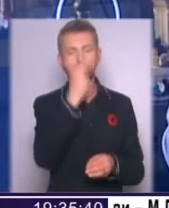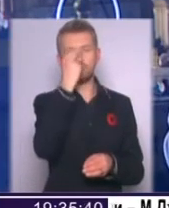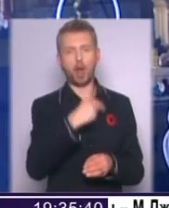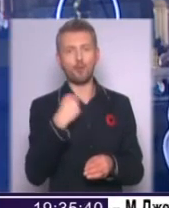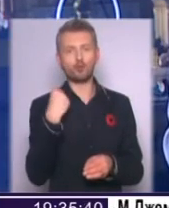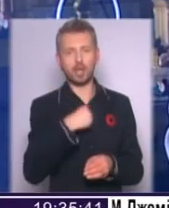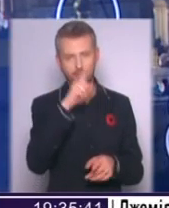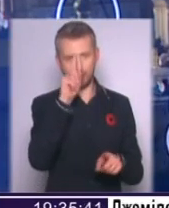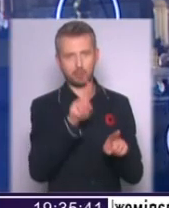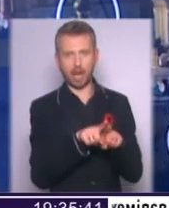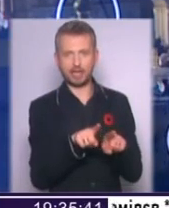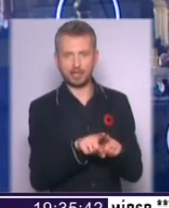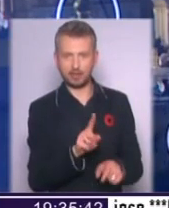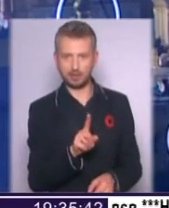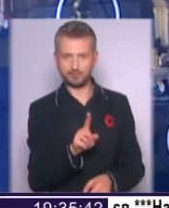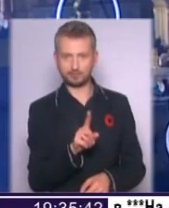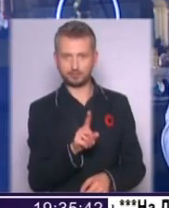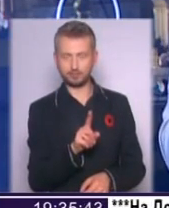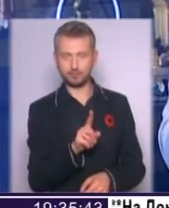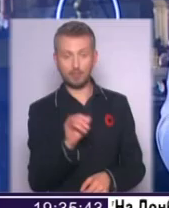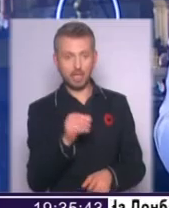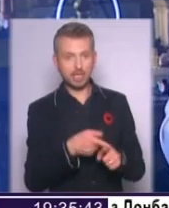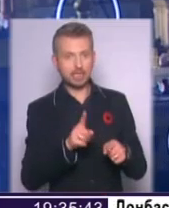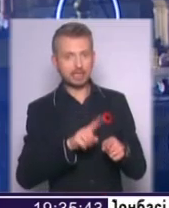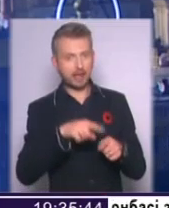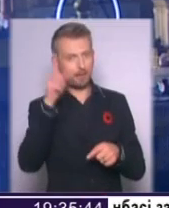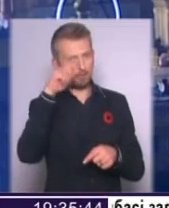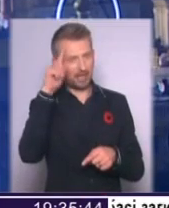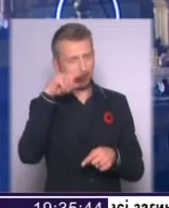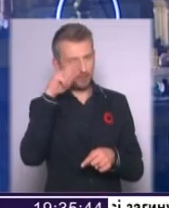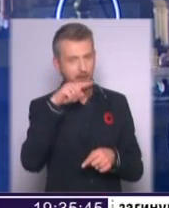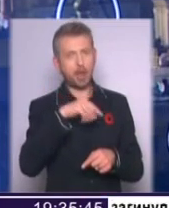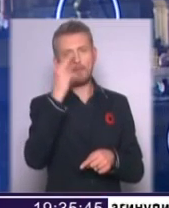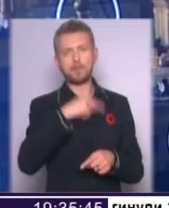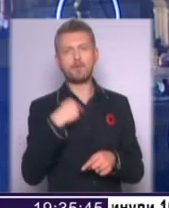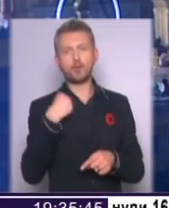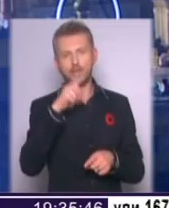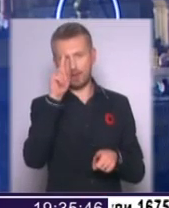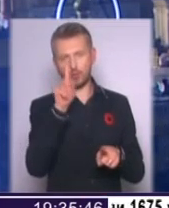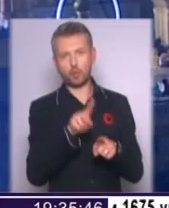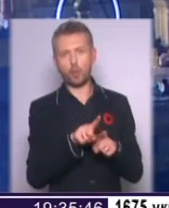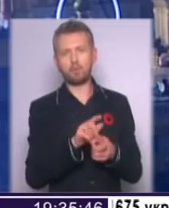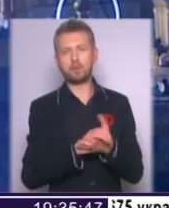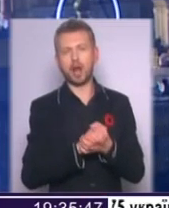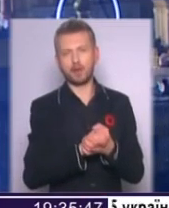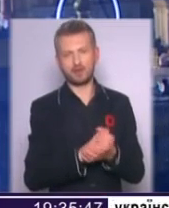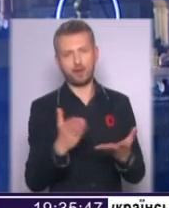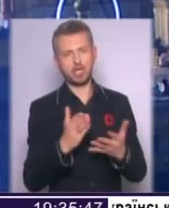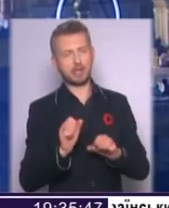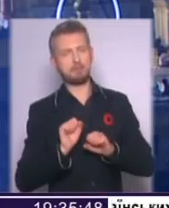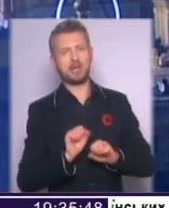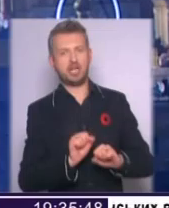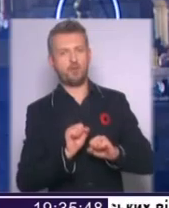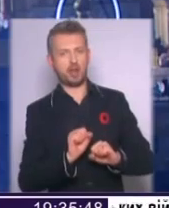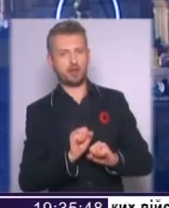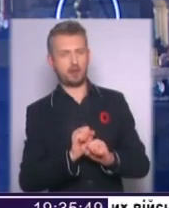брати. І цей міф православного братства, яким прикривалися